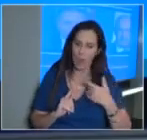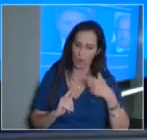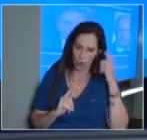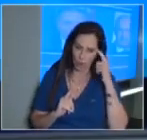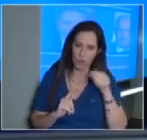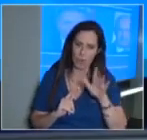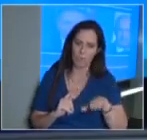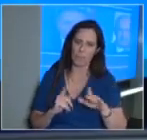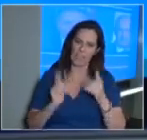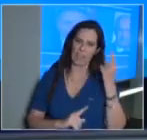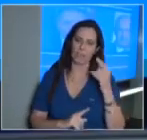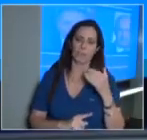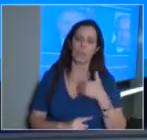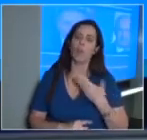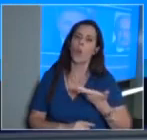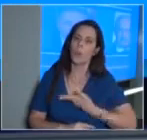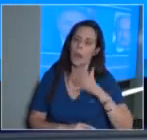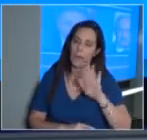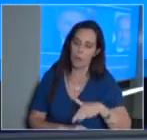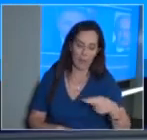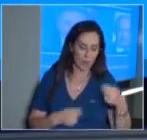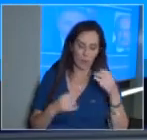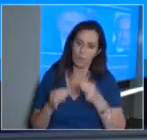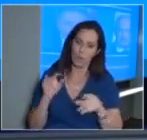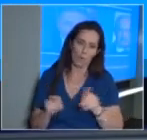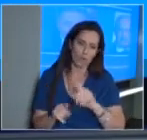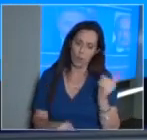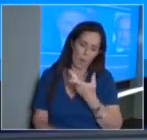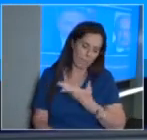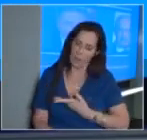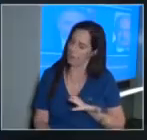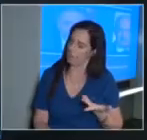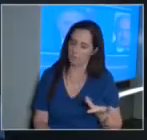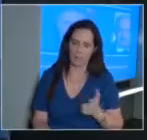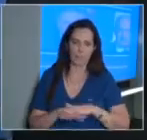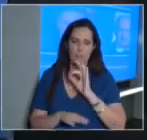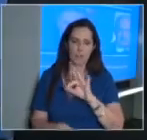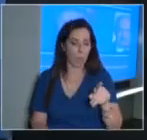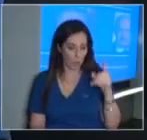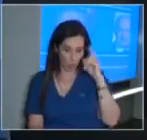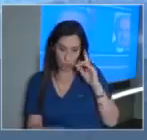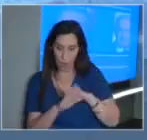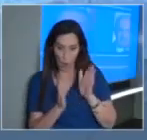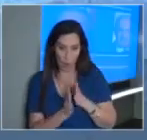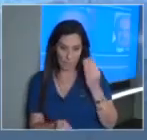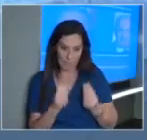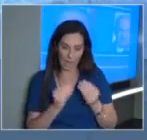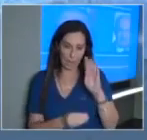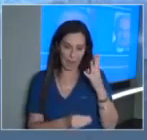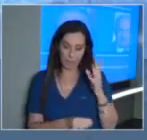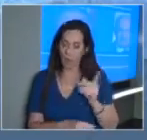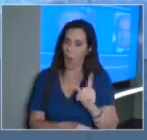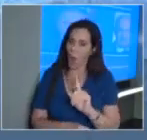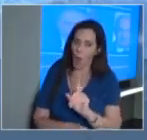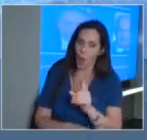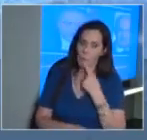מעריך שכך גם אכן יהיה. אנחנו נקבל גם את תיקי החינוך והמשפטים, כפי שכולם מקבלים את תיקיהם. אז אתה מעריך הכל משחק ביום רביעי בערב? לא